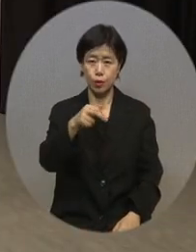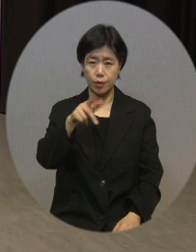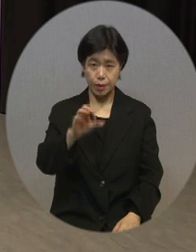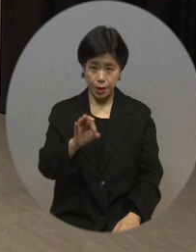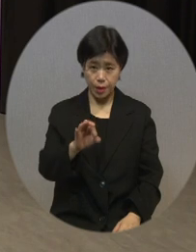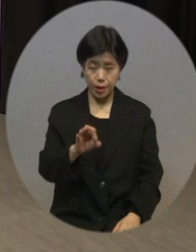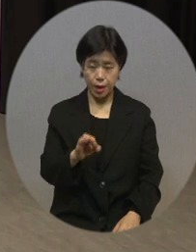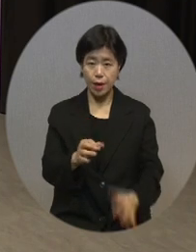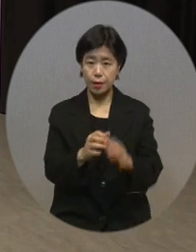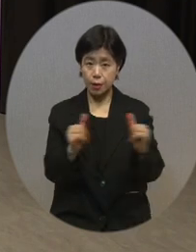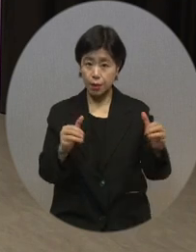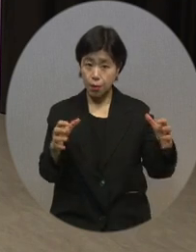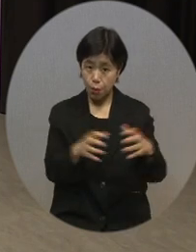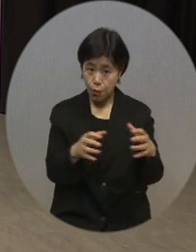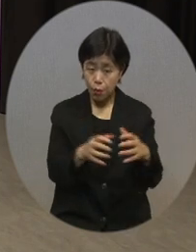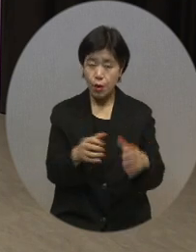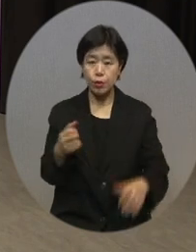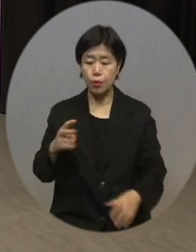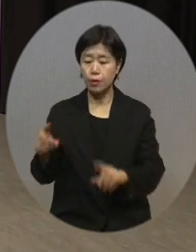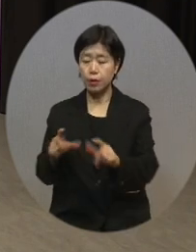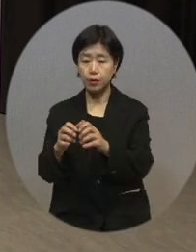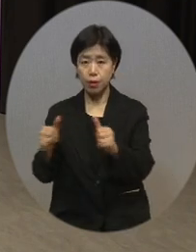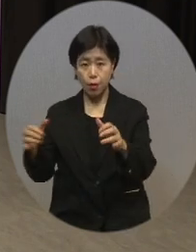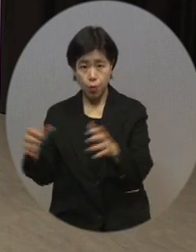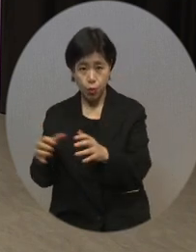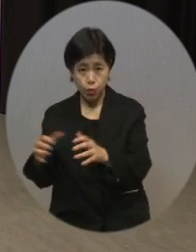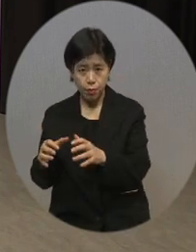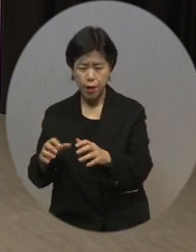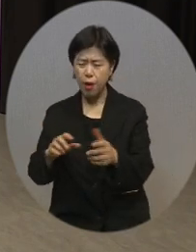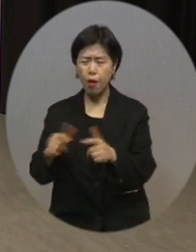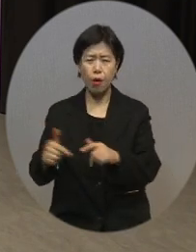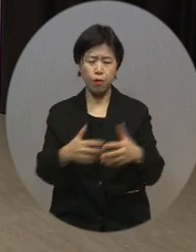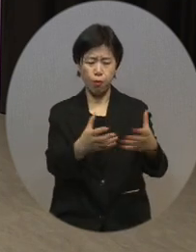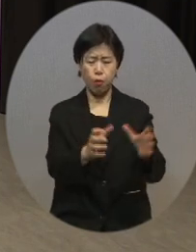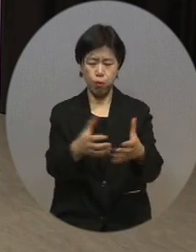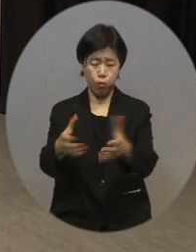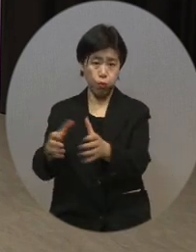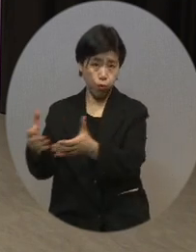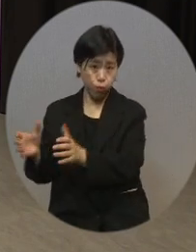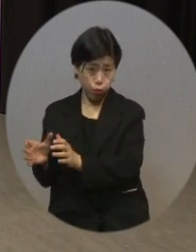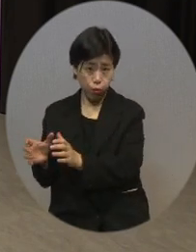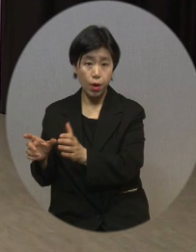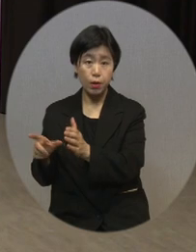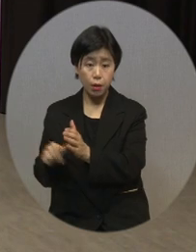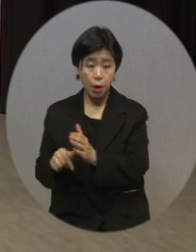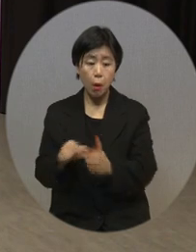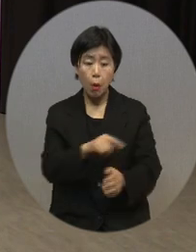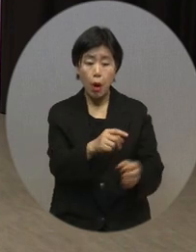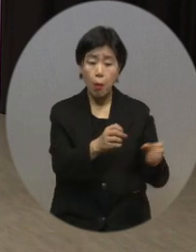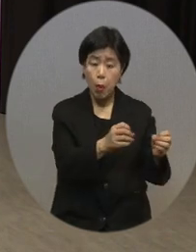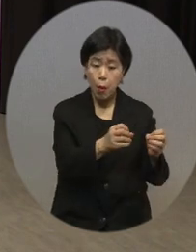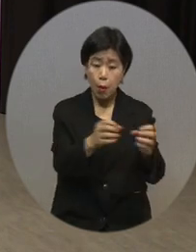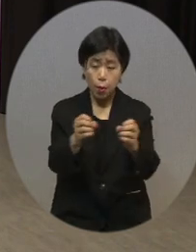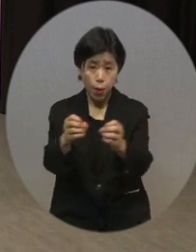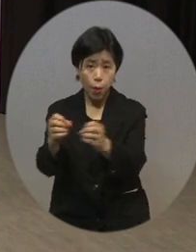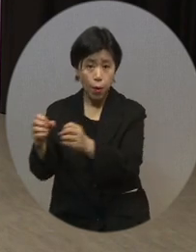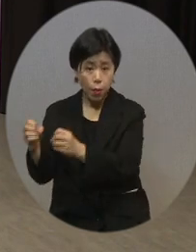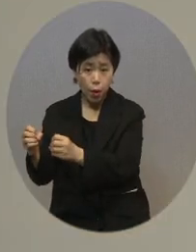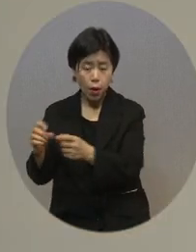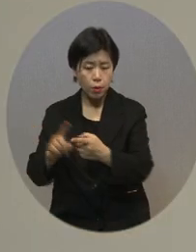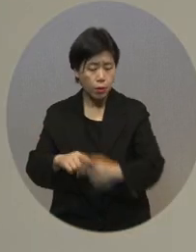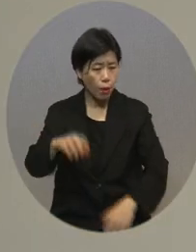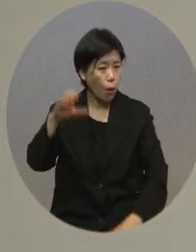모임이랄지 직능단체의 모임이랄지 이제 그런 모임이 있을 때 거기서 나오는 주민들의 얘기를 잘